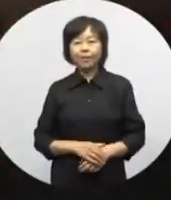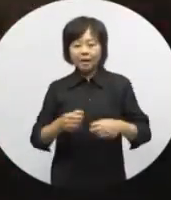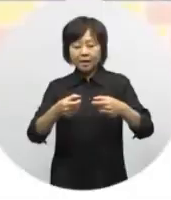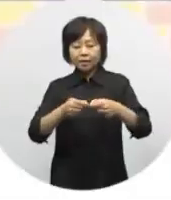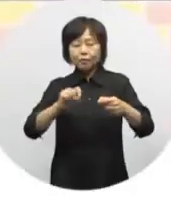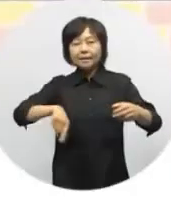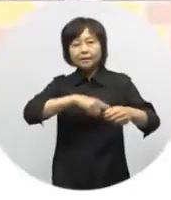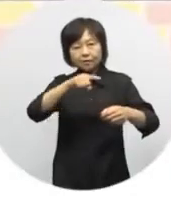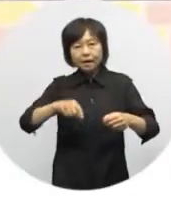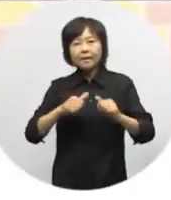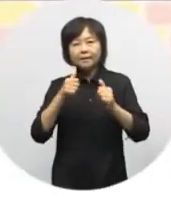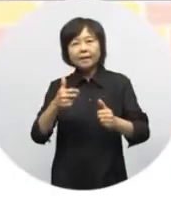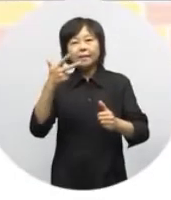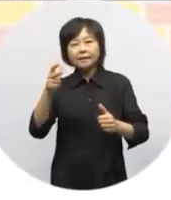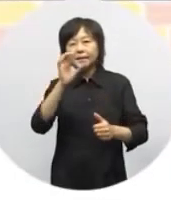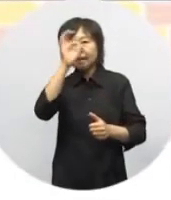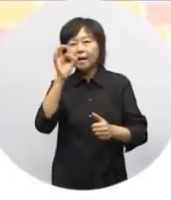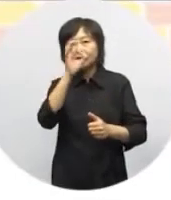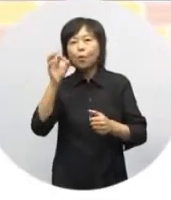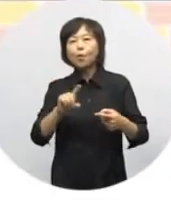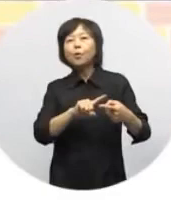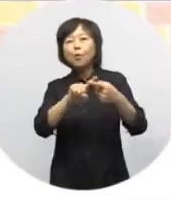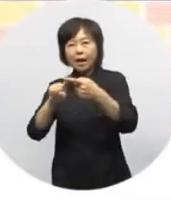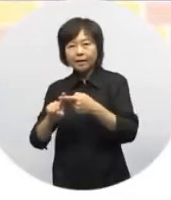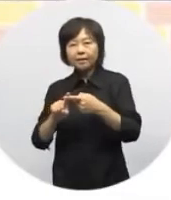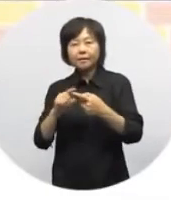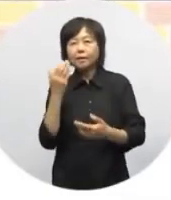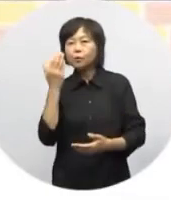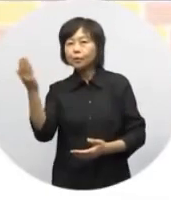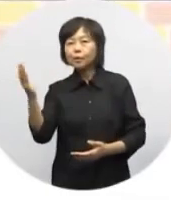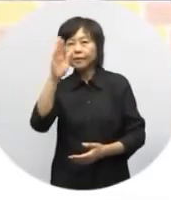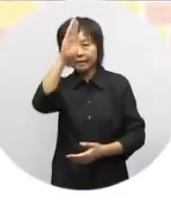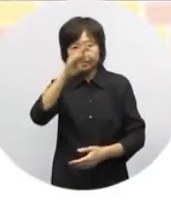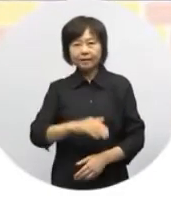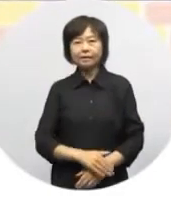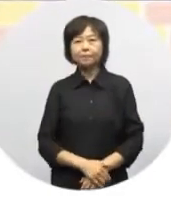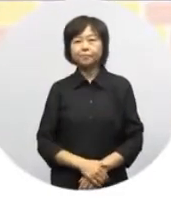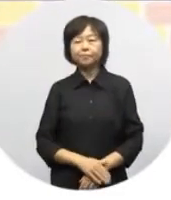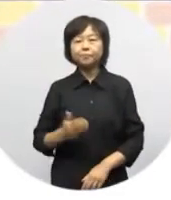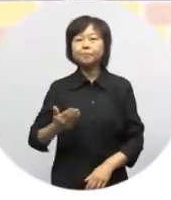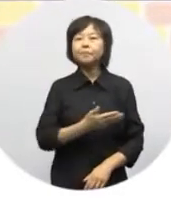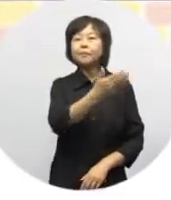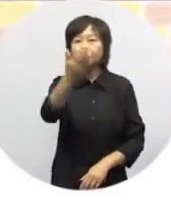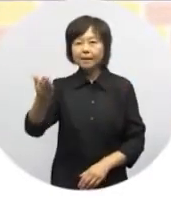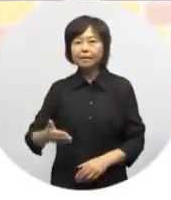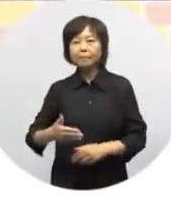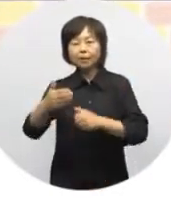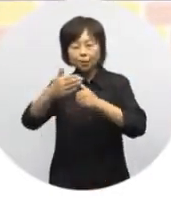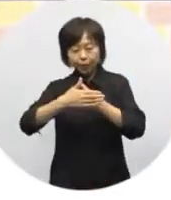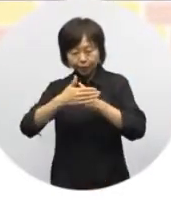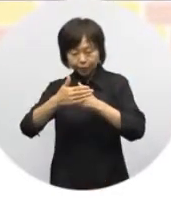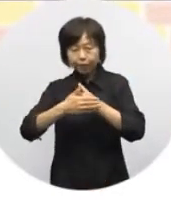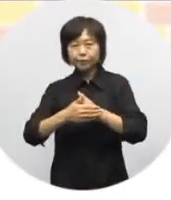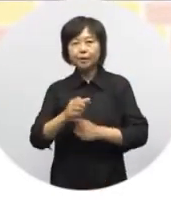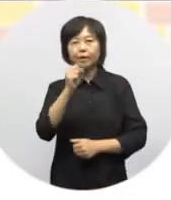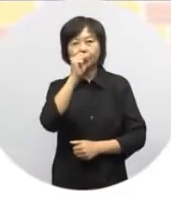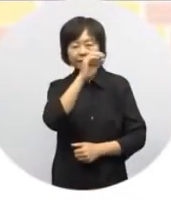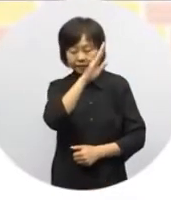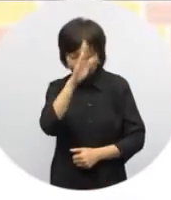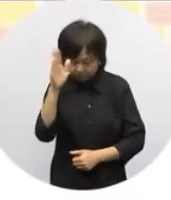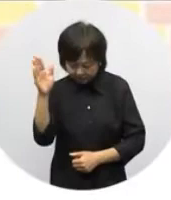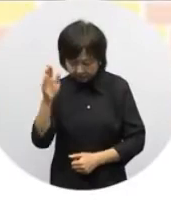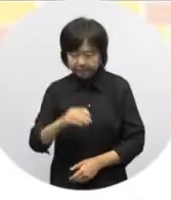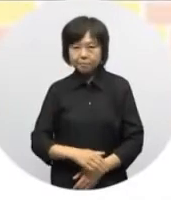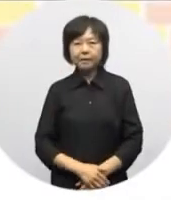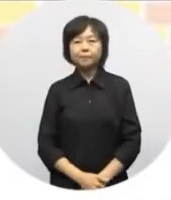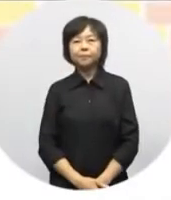詳しくは茅ヶ崎市観光協会にお問い合わせください。皆様のご協力よろしくお願